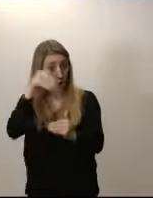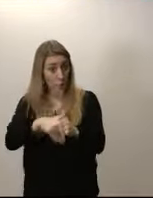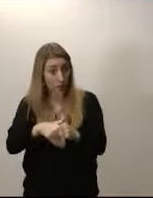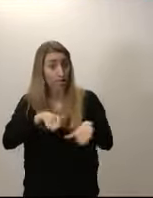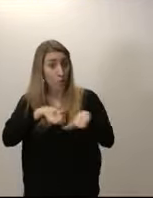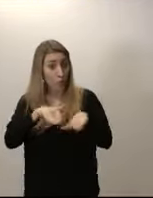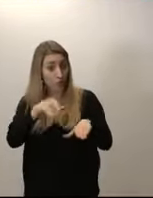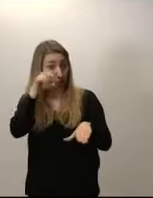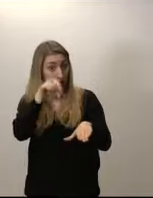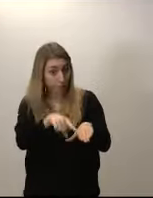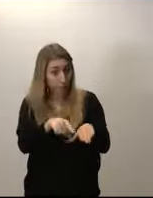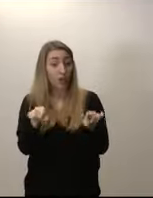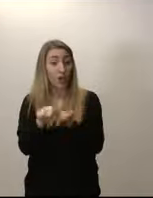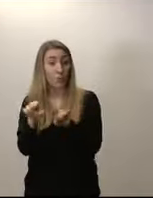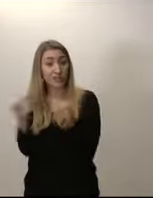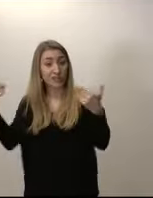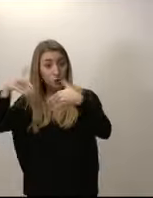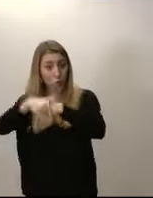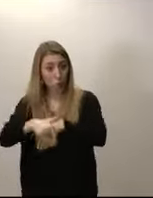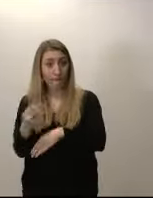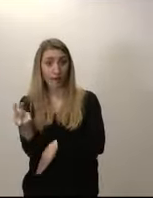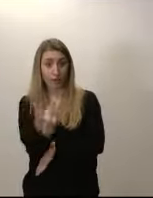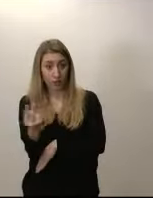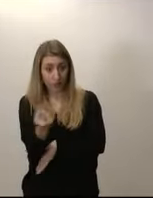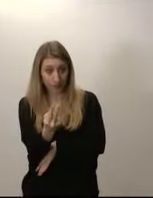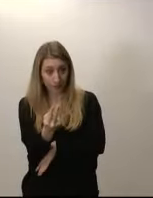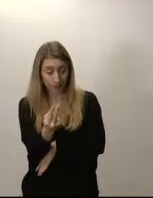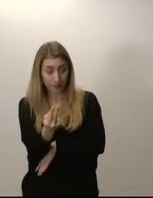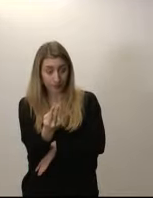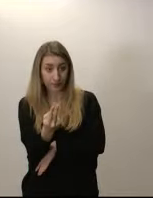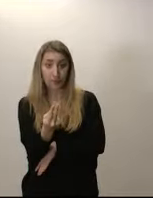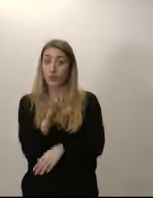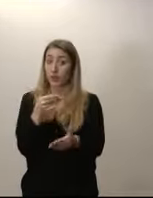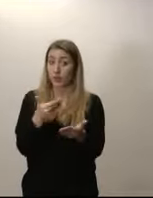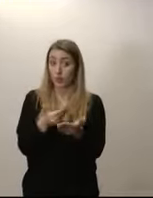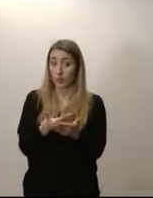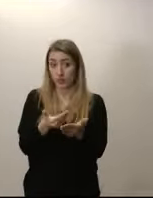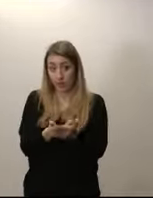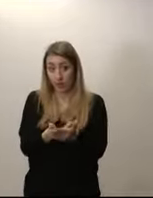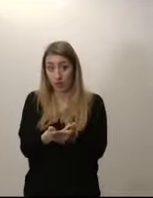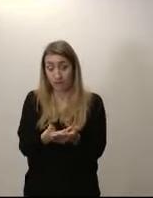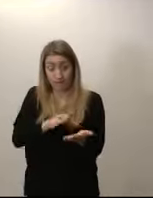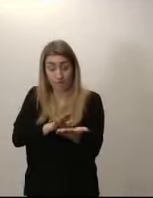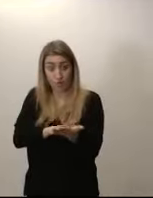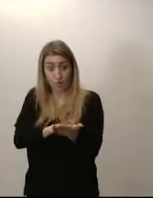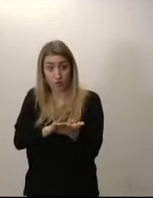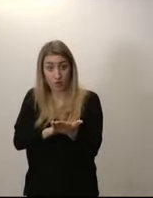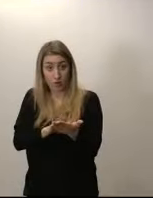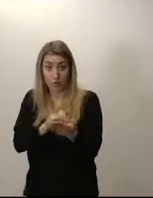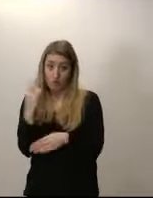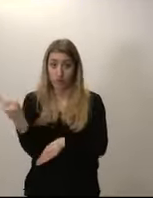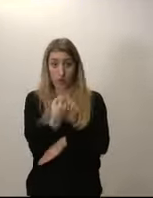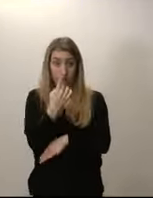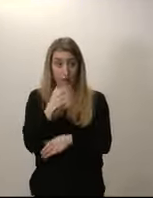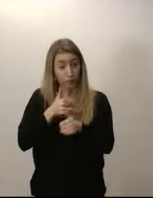un fonctionnement le soir aussi. Donc nous sommes tout à fait, effectivement, encore là, la preuve que nous sommes là dans le bon concept